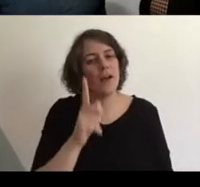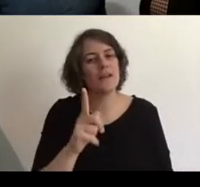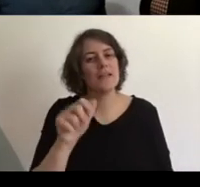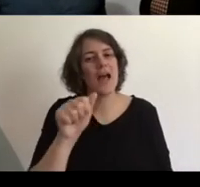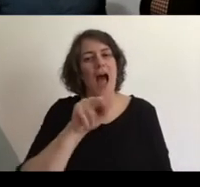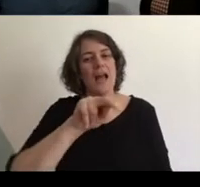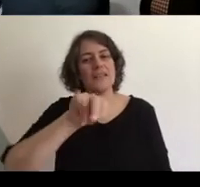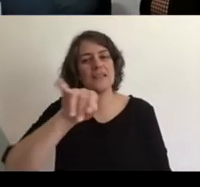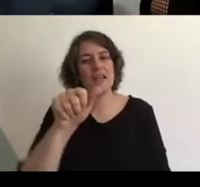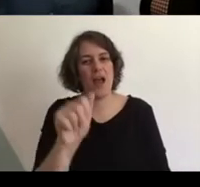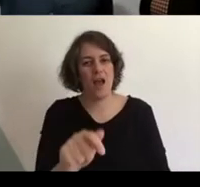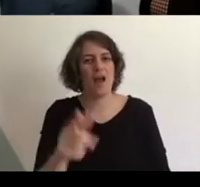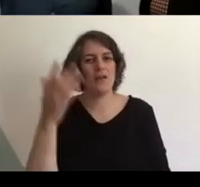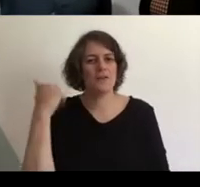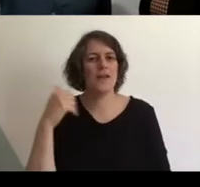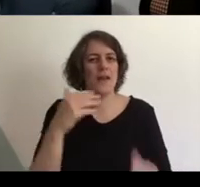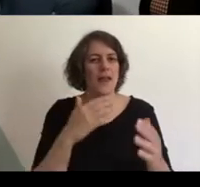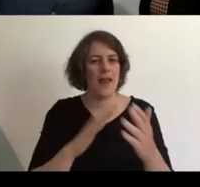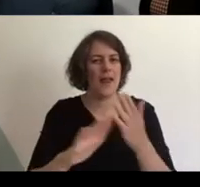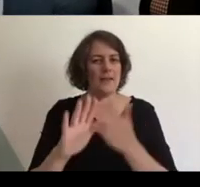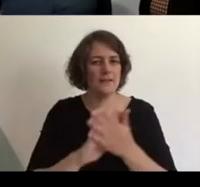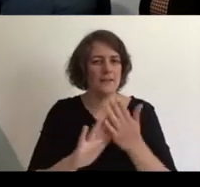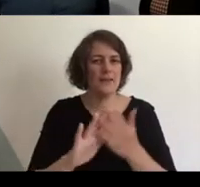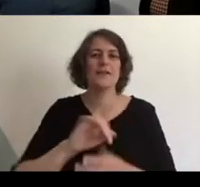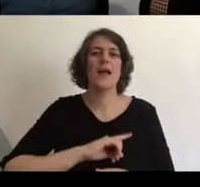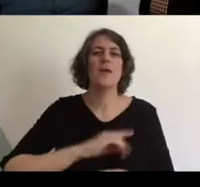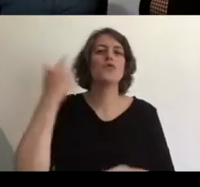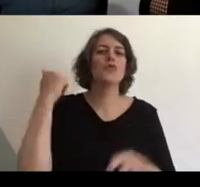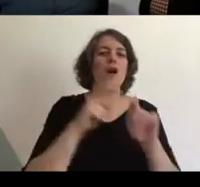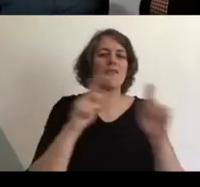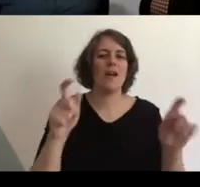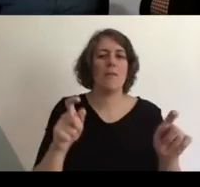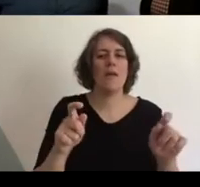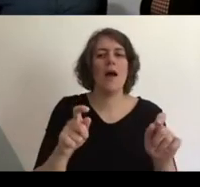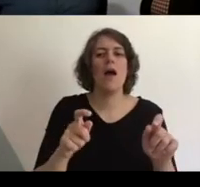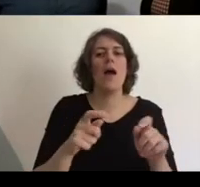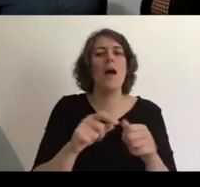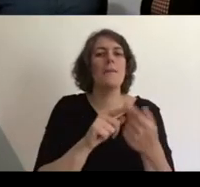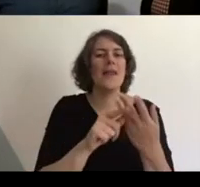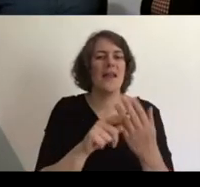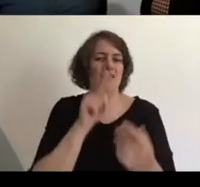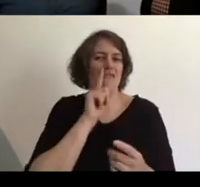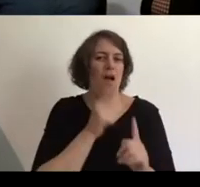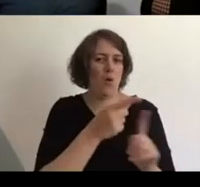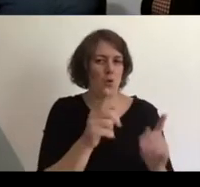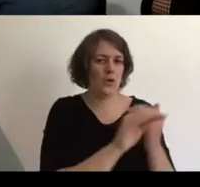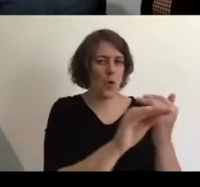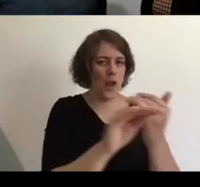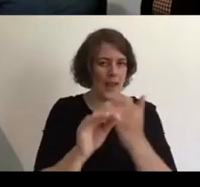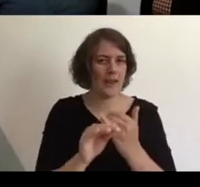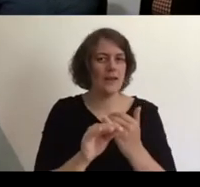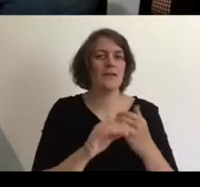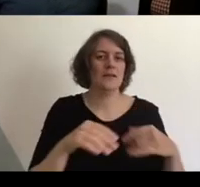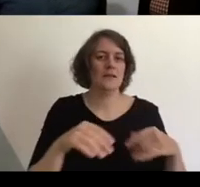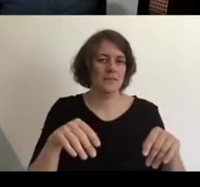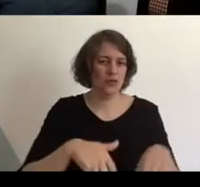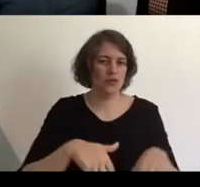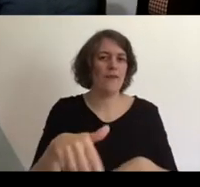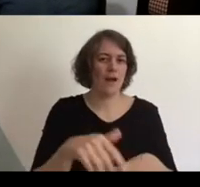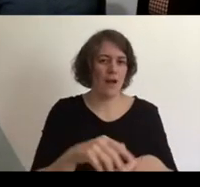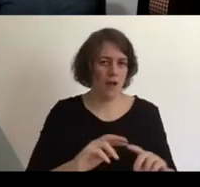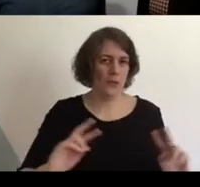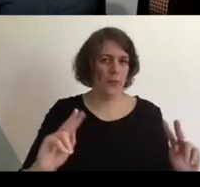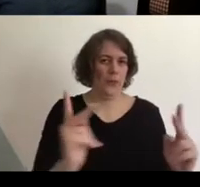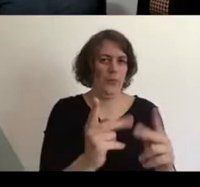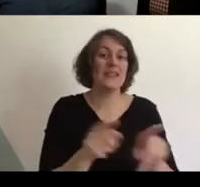früher. Wir waren mehrere Kolleginnen, die relativ zeitgleich schwanger wurden und das ankündigten bei der Chefin im Büro. Ne? Wir